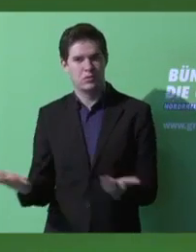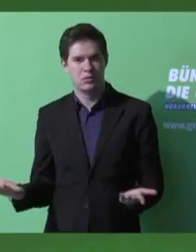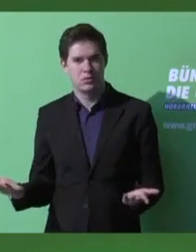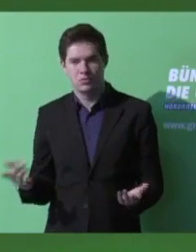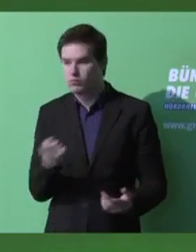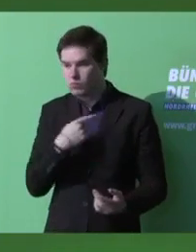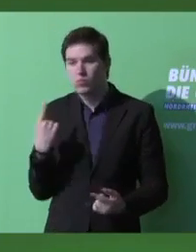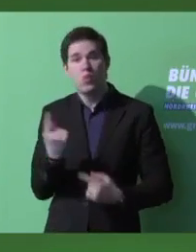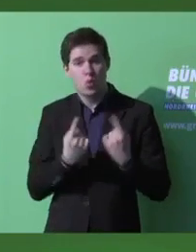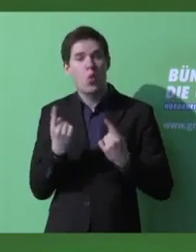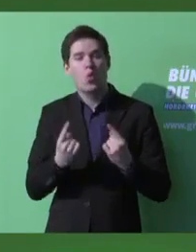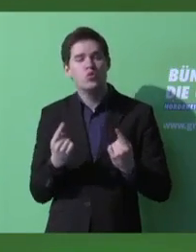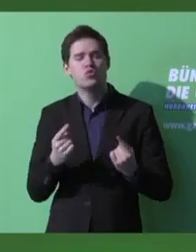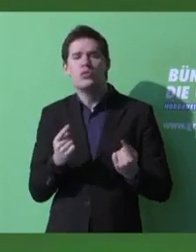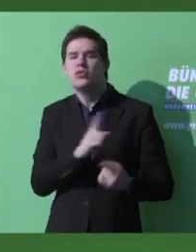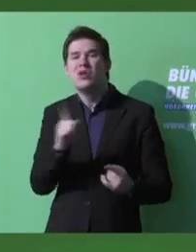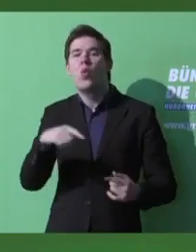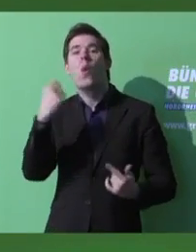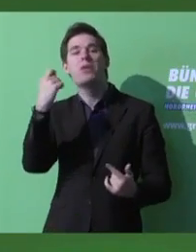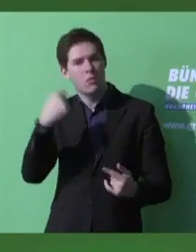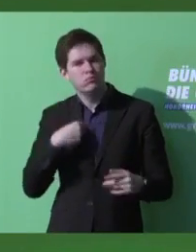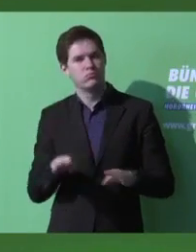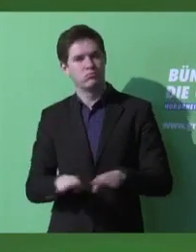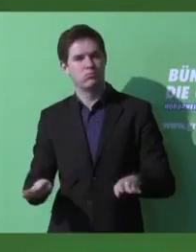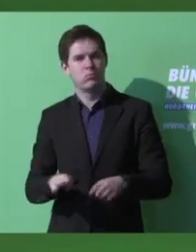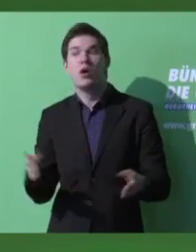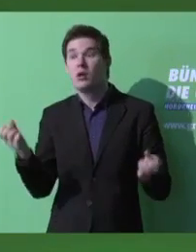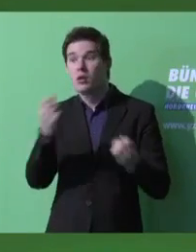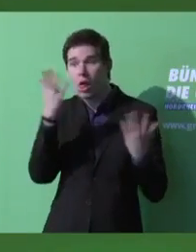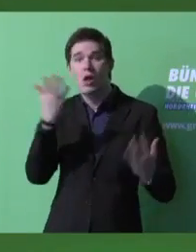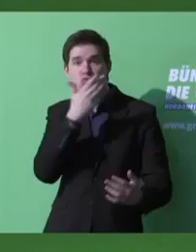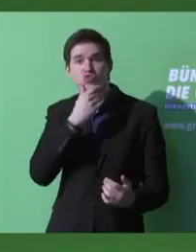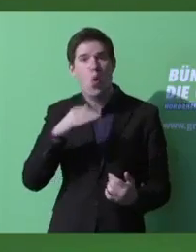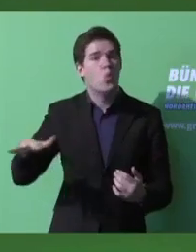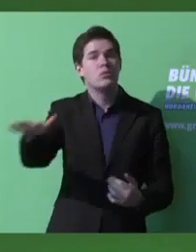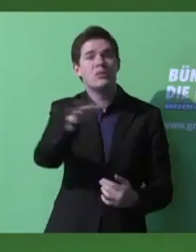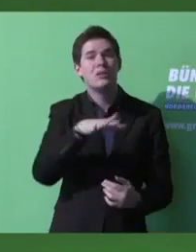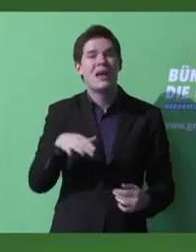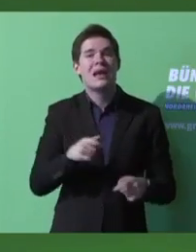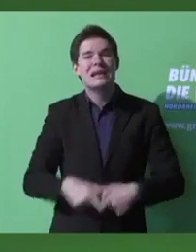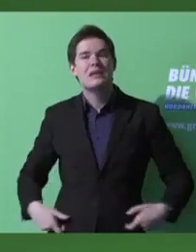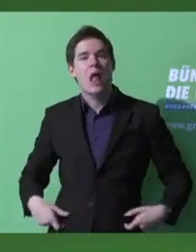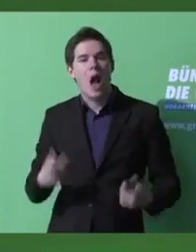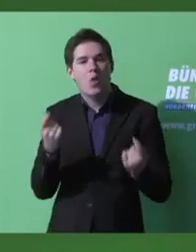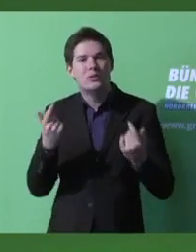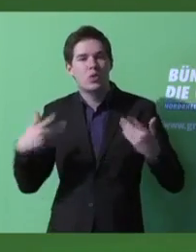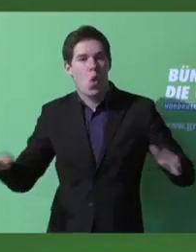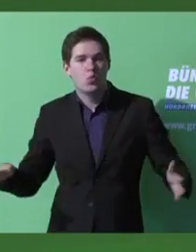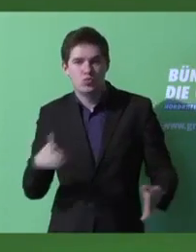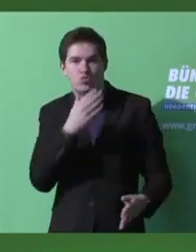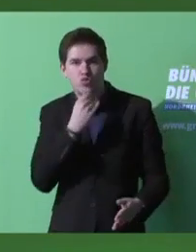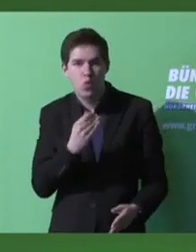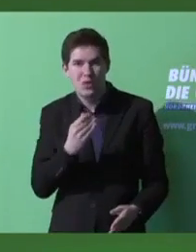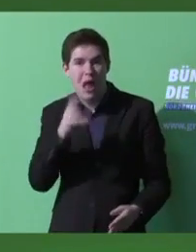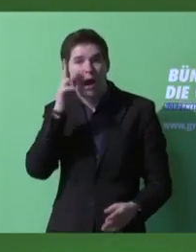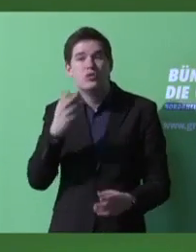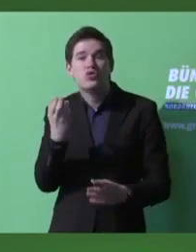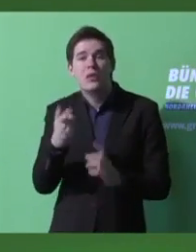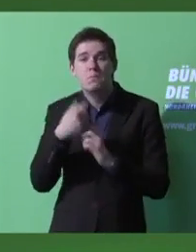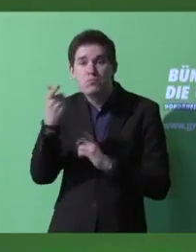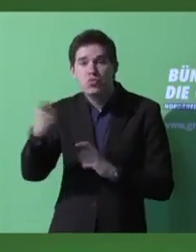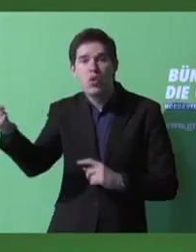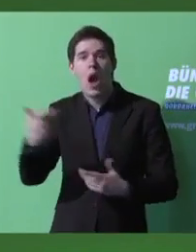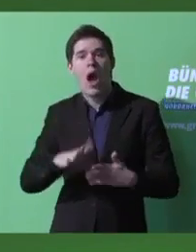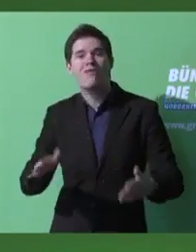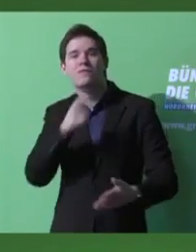dem Teppich. Natürlich wäre es schön, wenn wir überall kostenfreie Kitas hätten. Aber so leichtfertig, wie Herr Steinbrück das jetzt verspricht, wenn er Kanzler